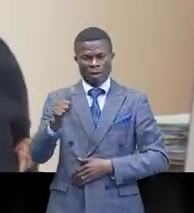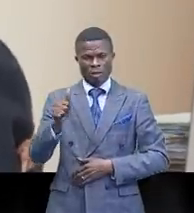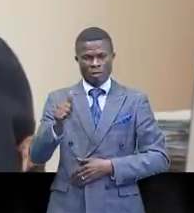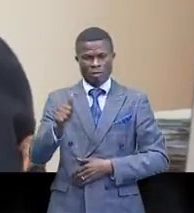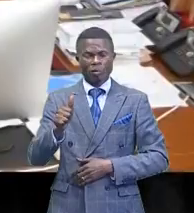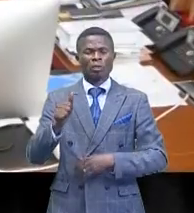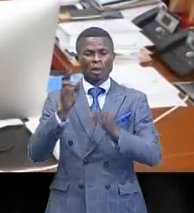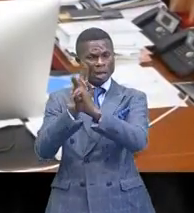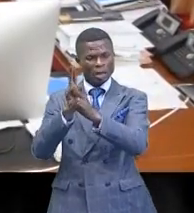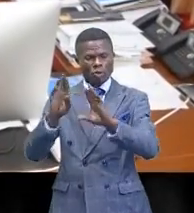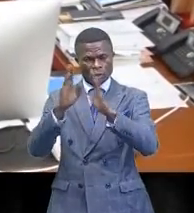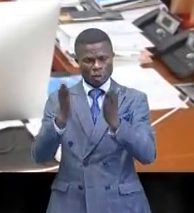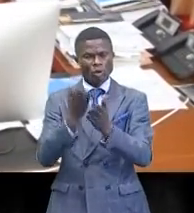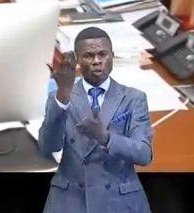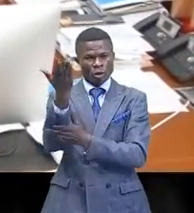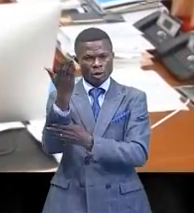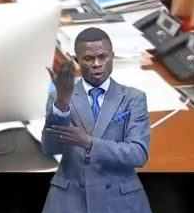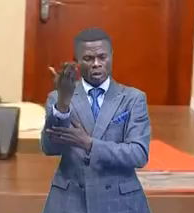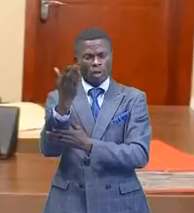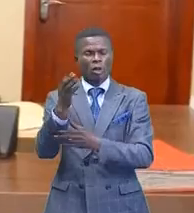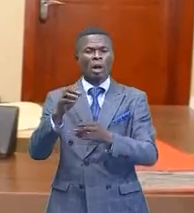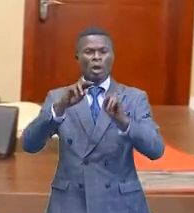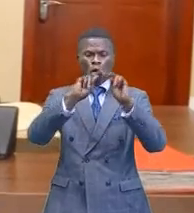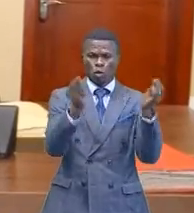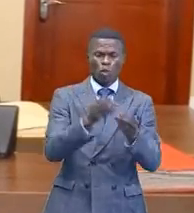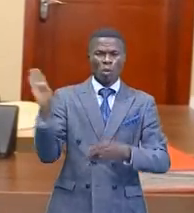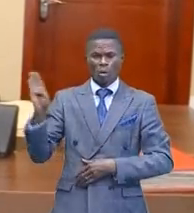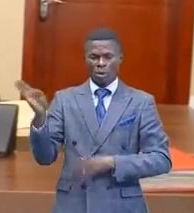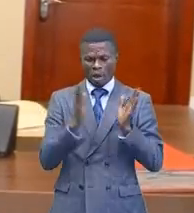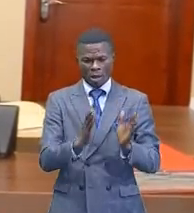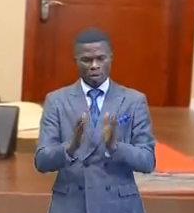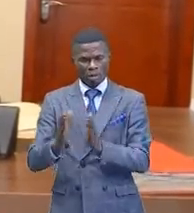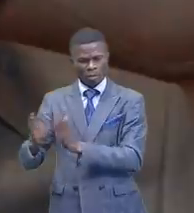suite de ces reports qui a été sollicité par les parties burundaises,